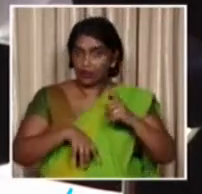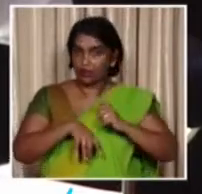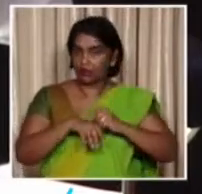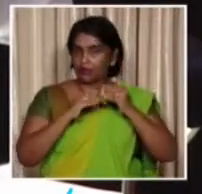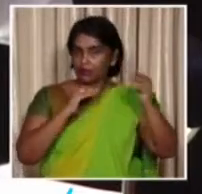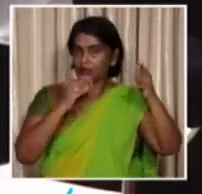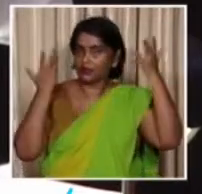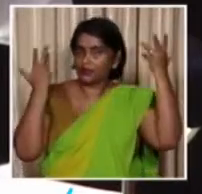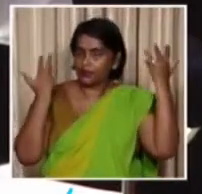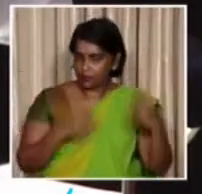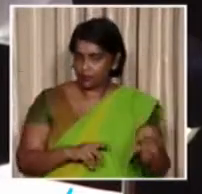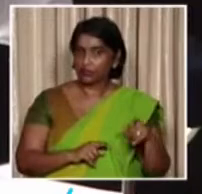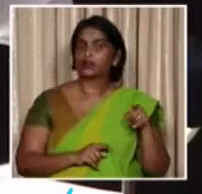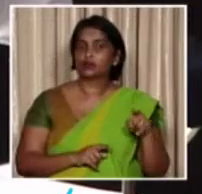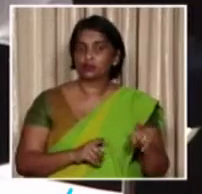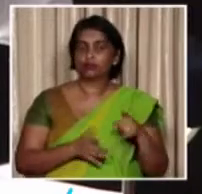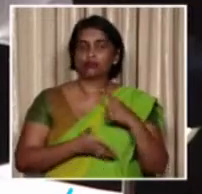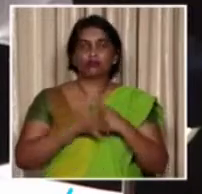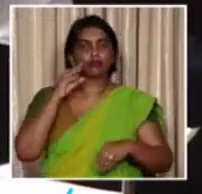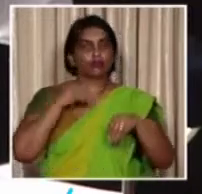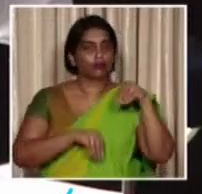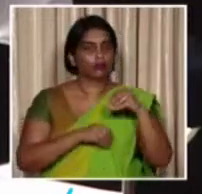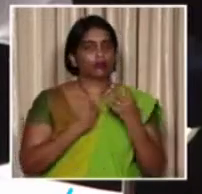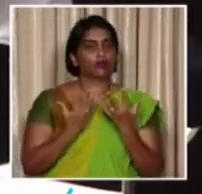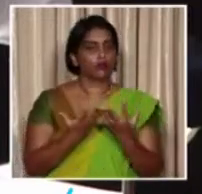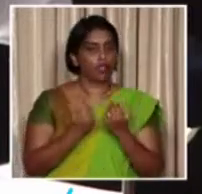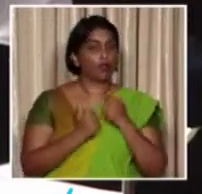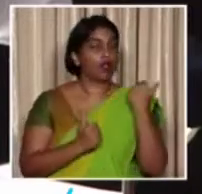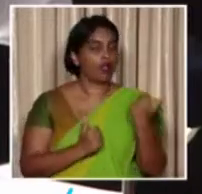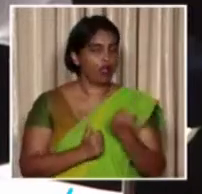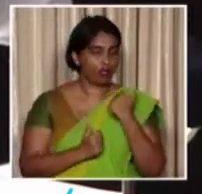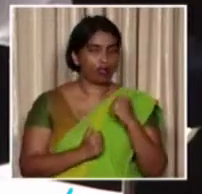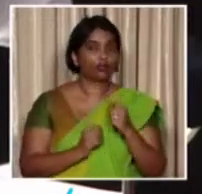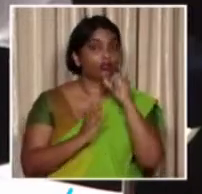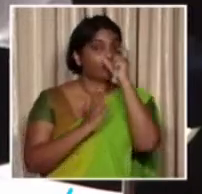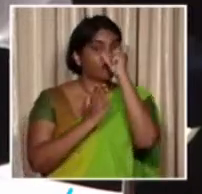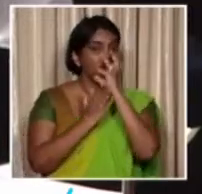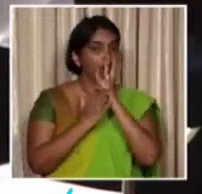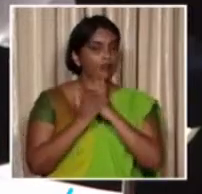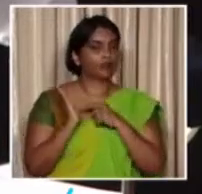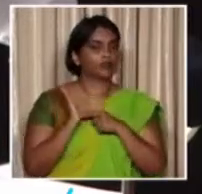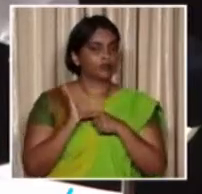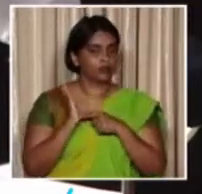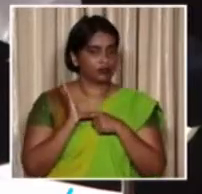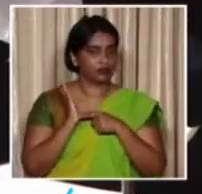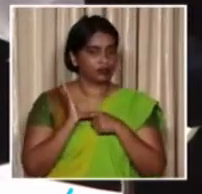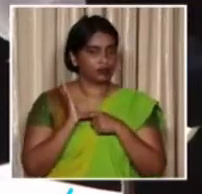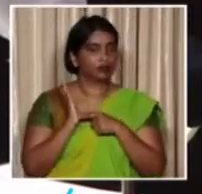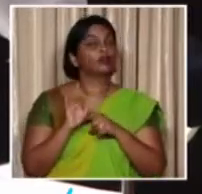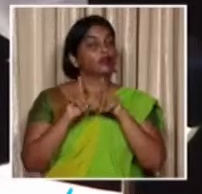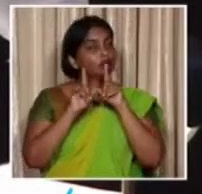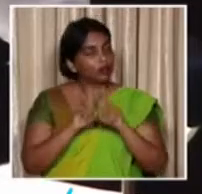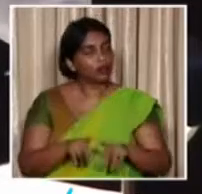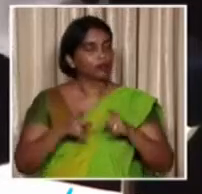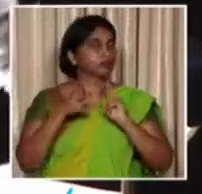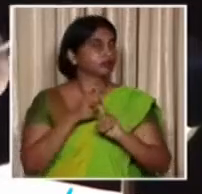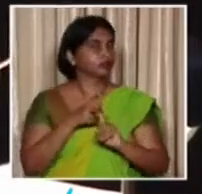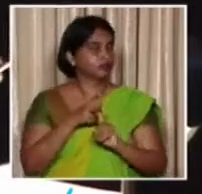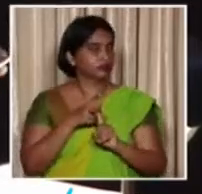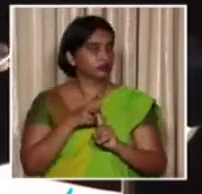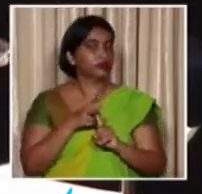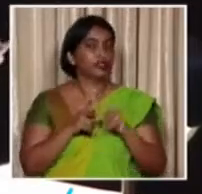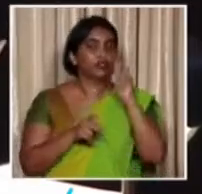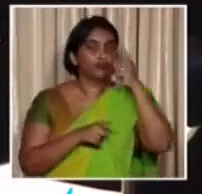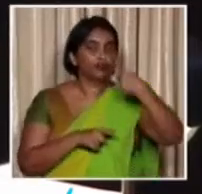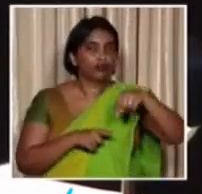කාලය අවසන් වුණාට පසුව ජනවරමක් ලබා ගත යුතුයි අලුතින් ඒක විවස්ථාව ඒ වගේම දෙවනුව